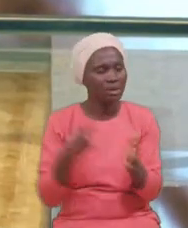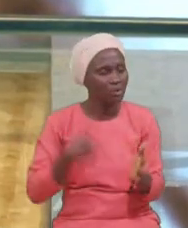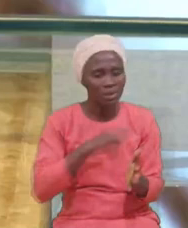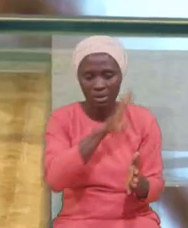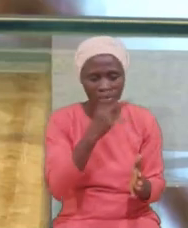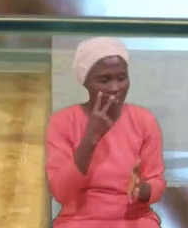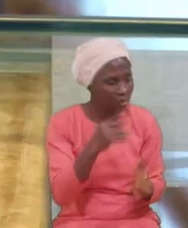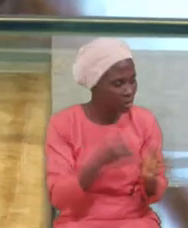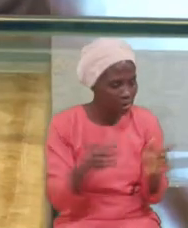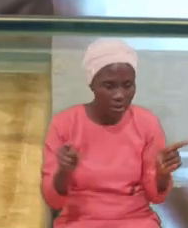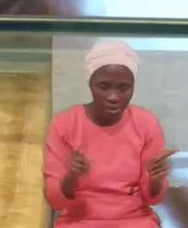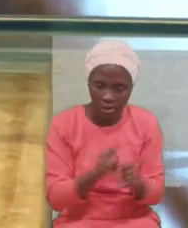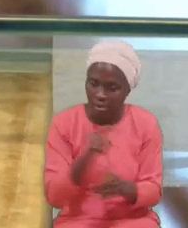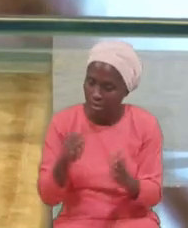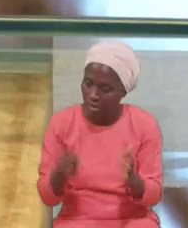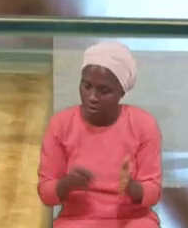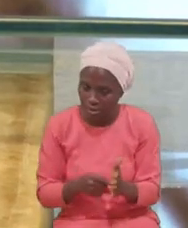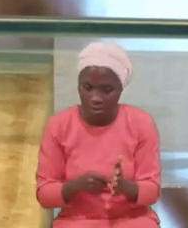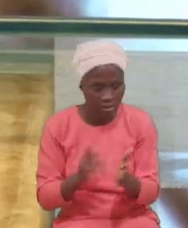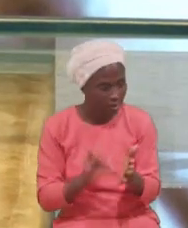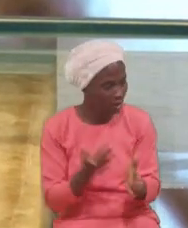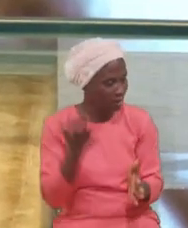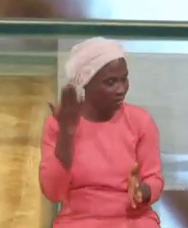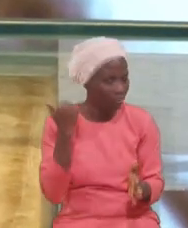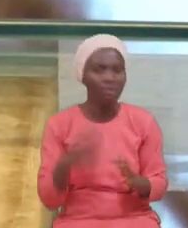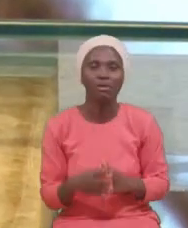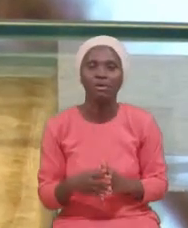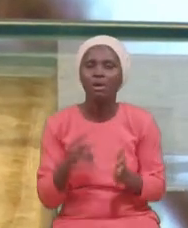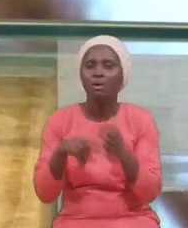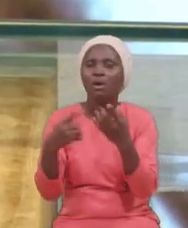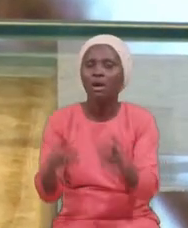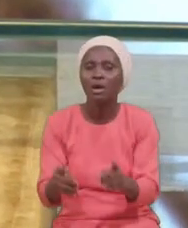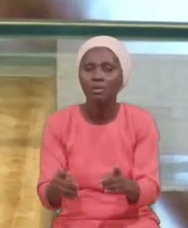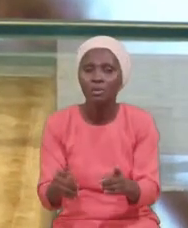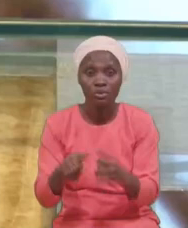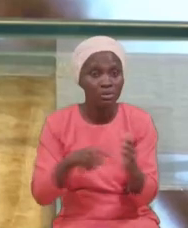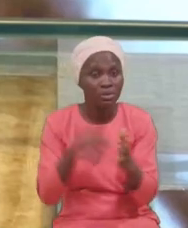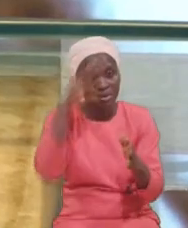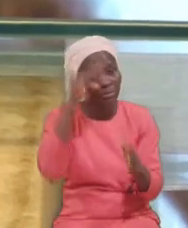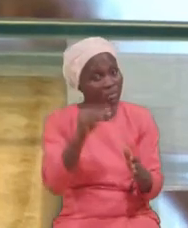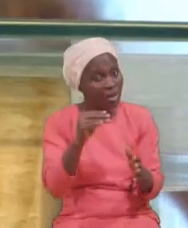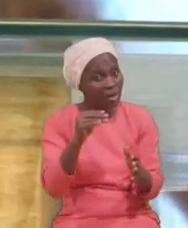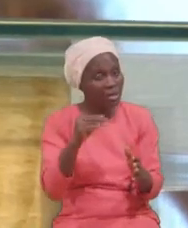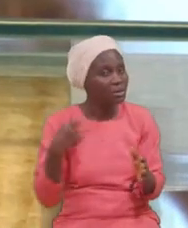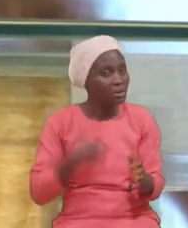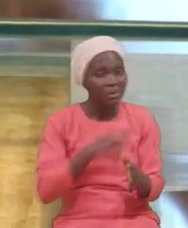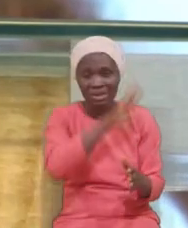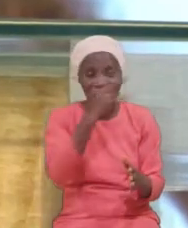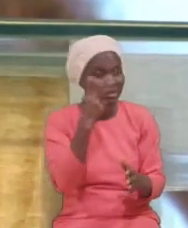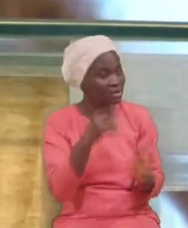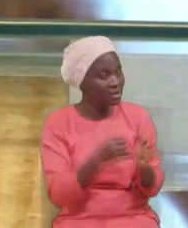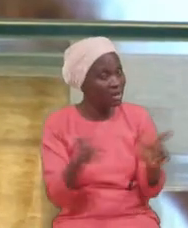disant, nous n'avons jamais rien vu de pareil. Ce qui était arrivé à cet homme,